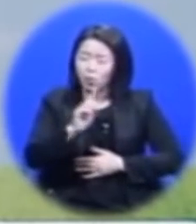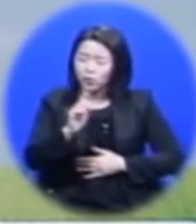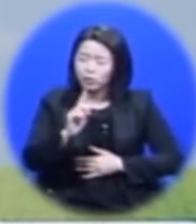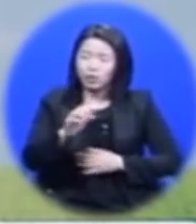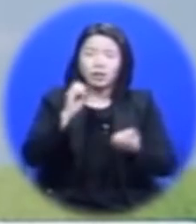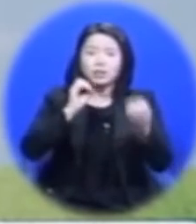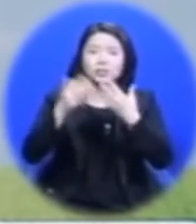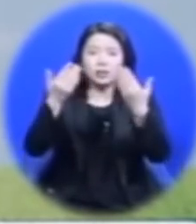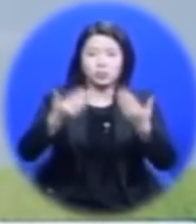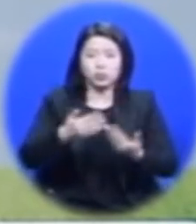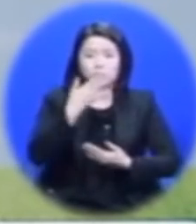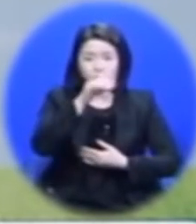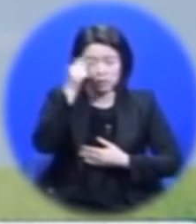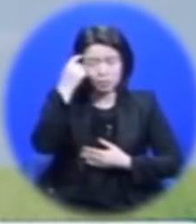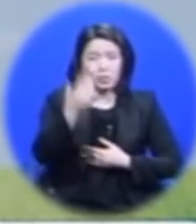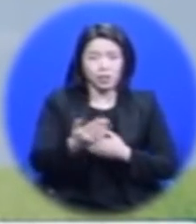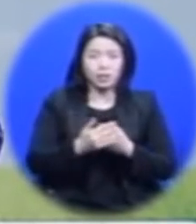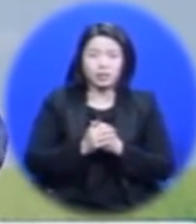있겠냐면,